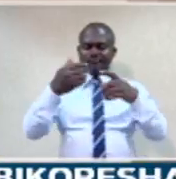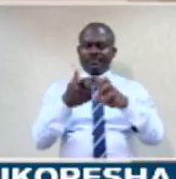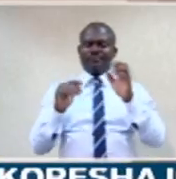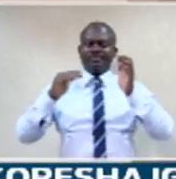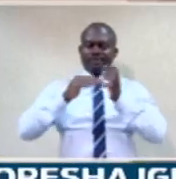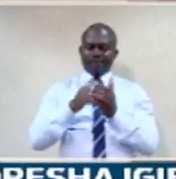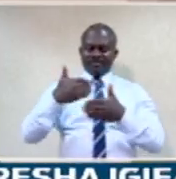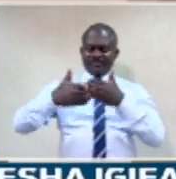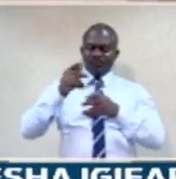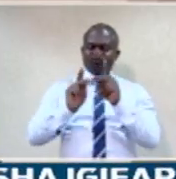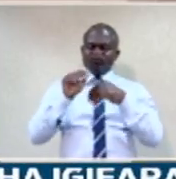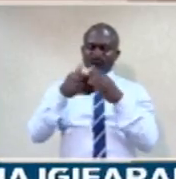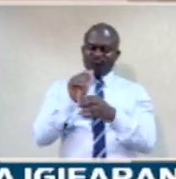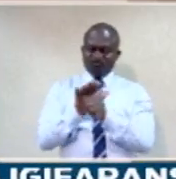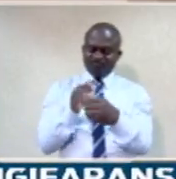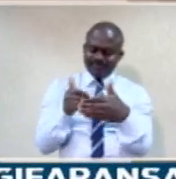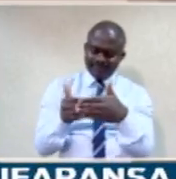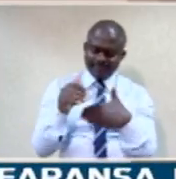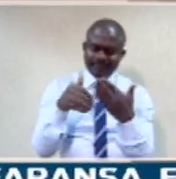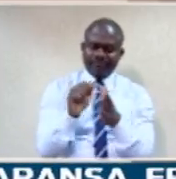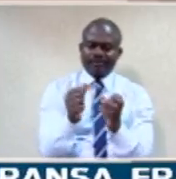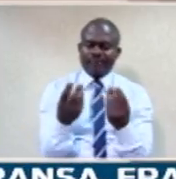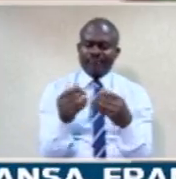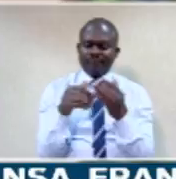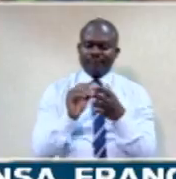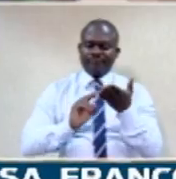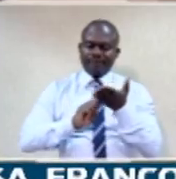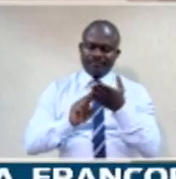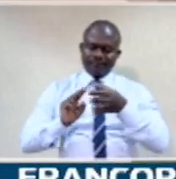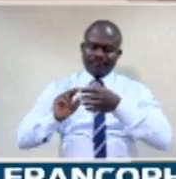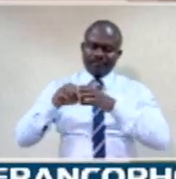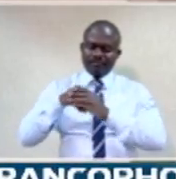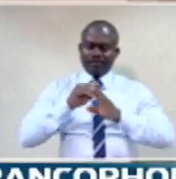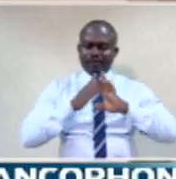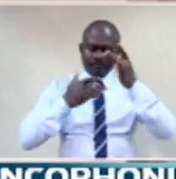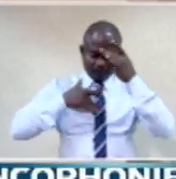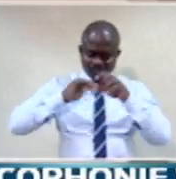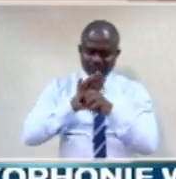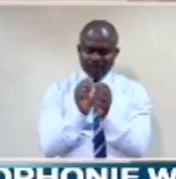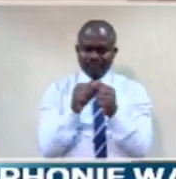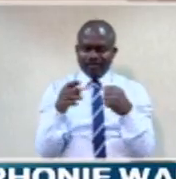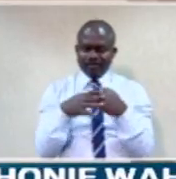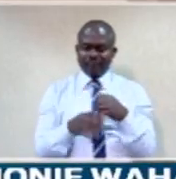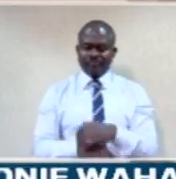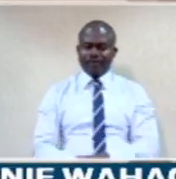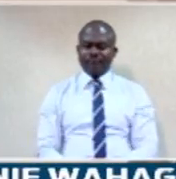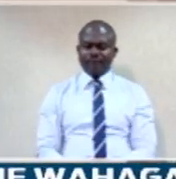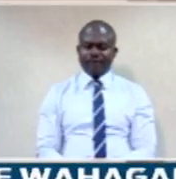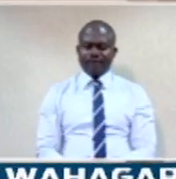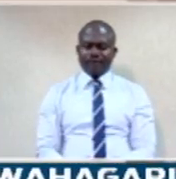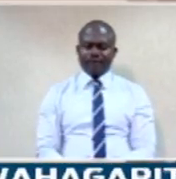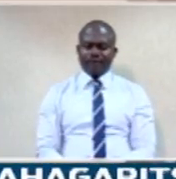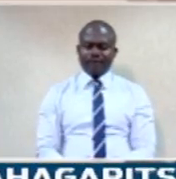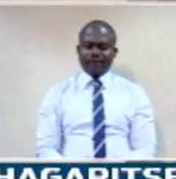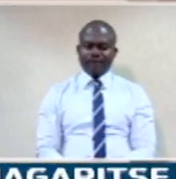kandi kuba begereye abaturage cyane byanakoroha kuyifashisha mu kurwanya COVID-19. That we thought was very important